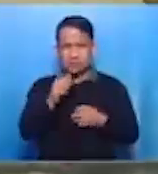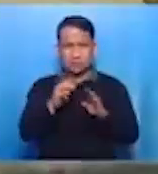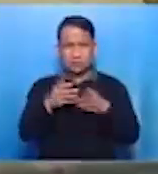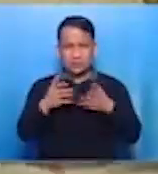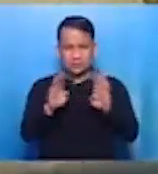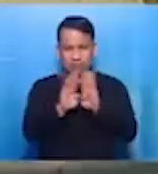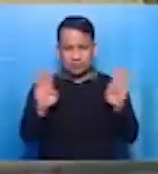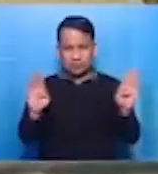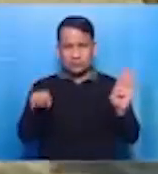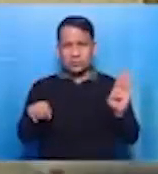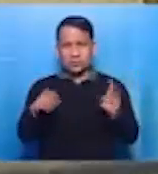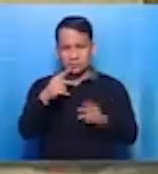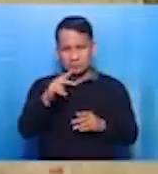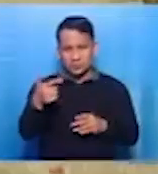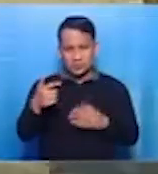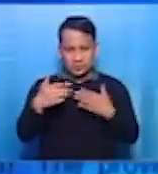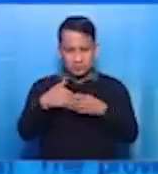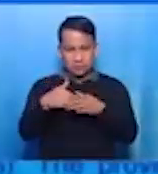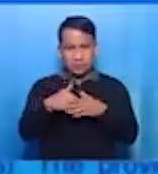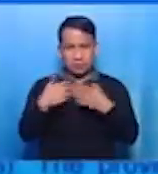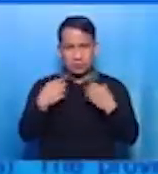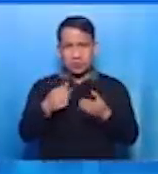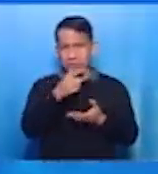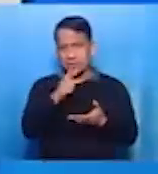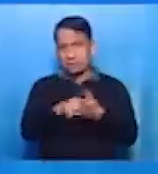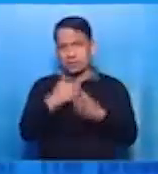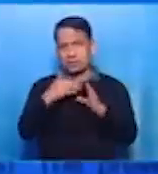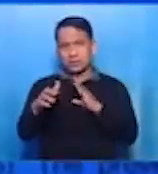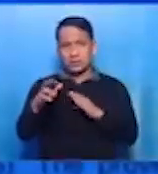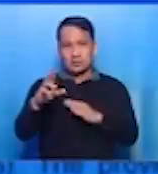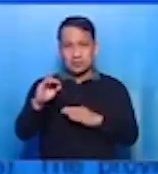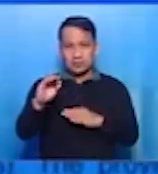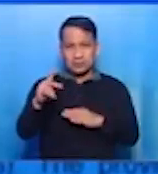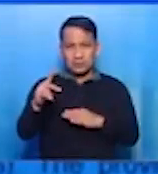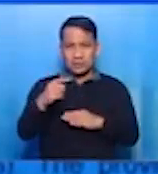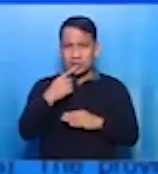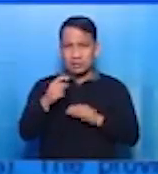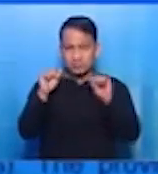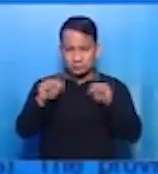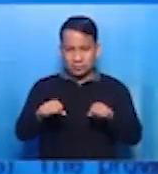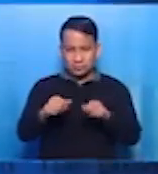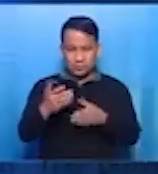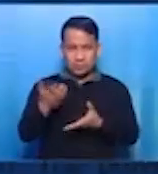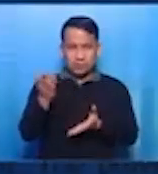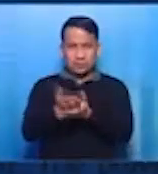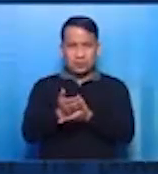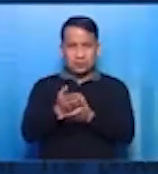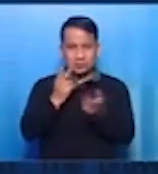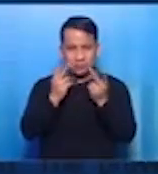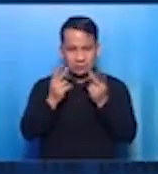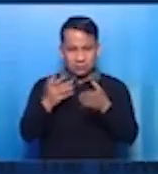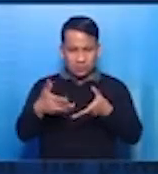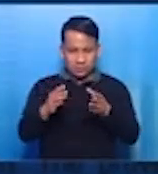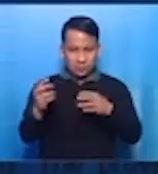pagbubukas ng Puerto Galera na maluwag ang health requirement. Sa sulat kay Mayor Rocky Ilagan, sinabi ni Dolor na kailangan ipagpaliban muna ang pagpapapasok